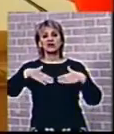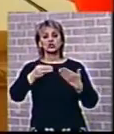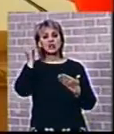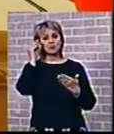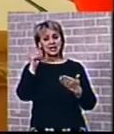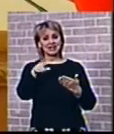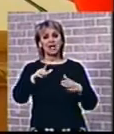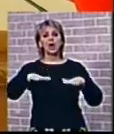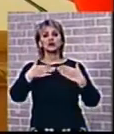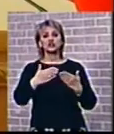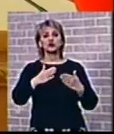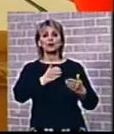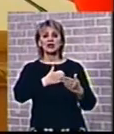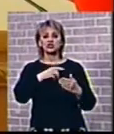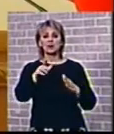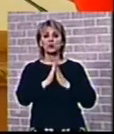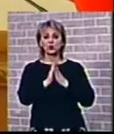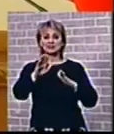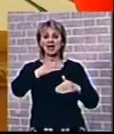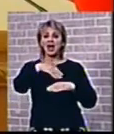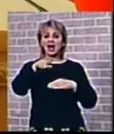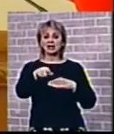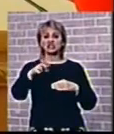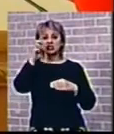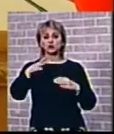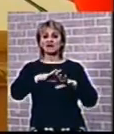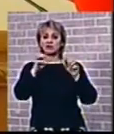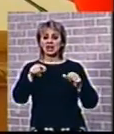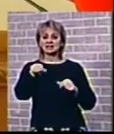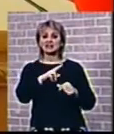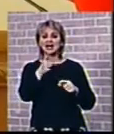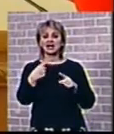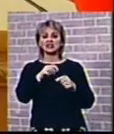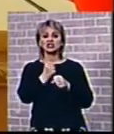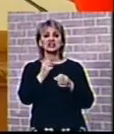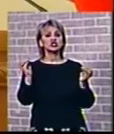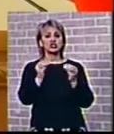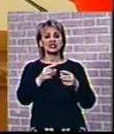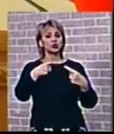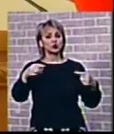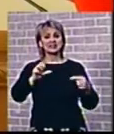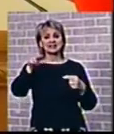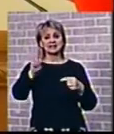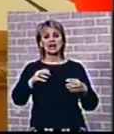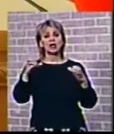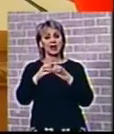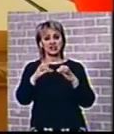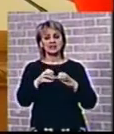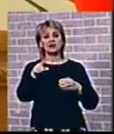мнение, обращать пожелания и просьбы в адрес государственной власти, как это делают десятки иных социальных